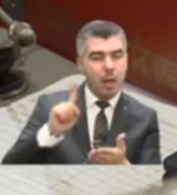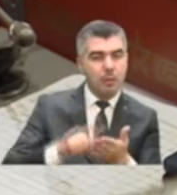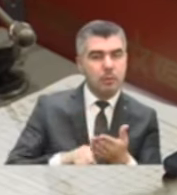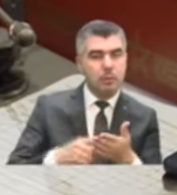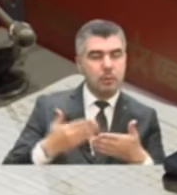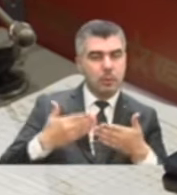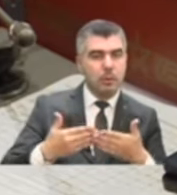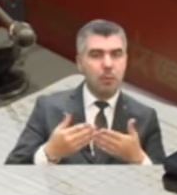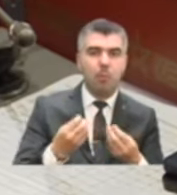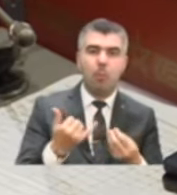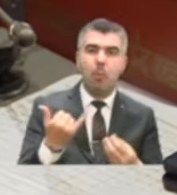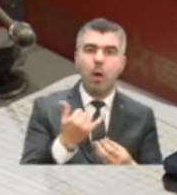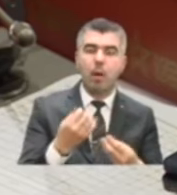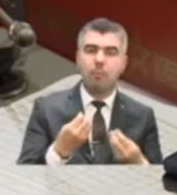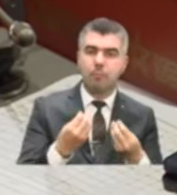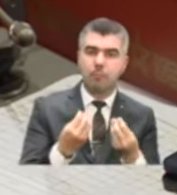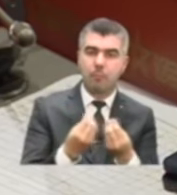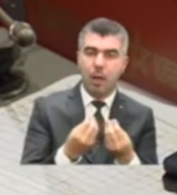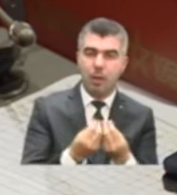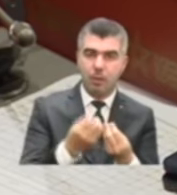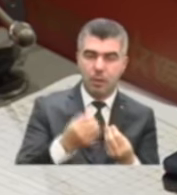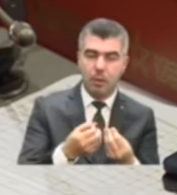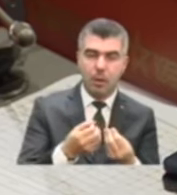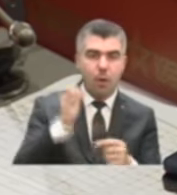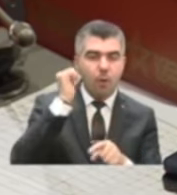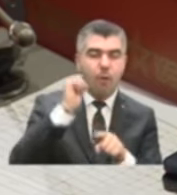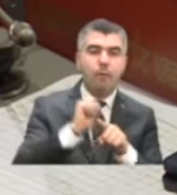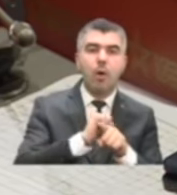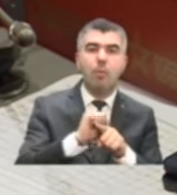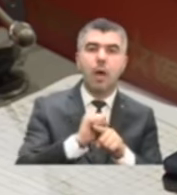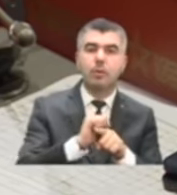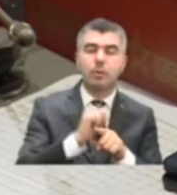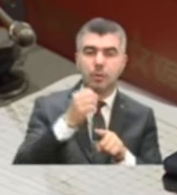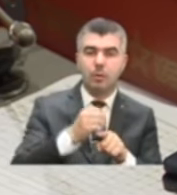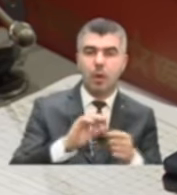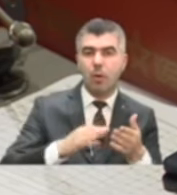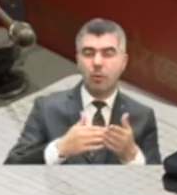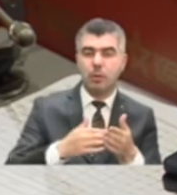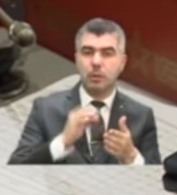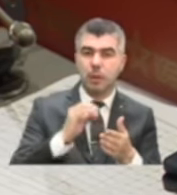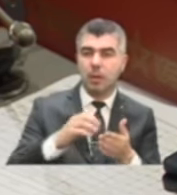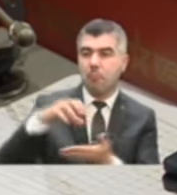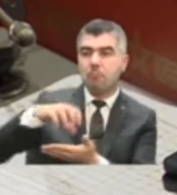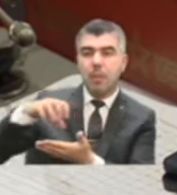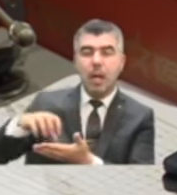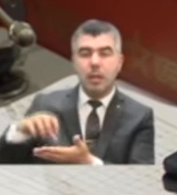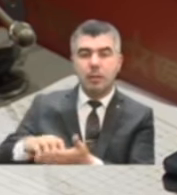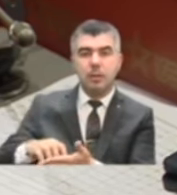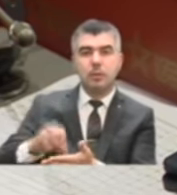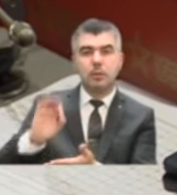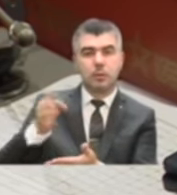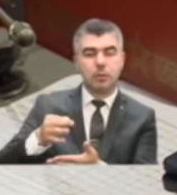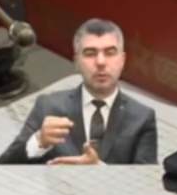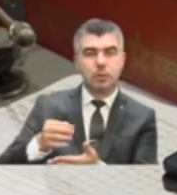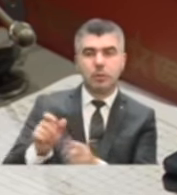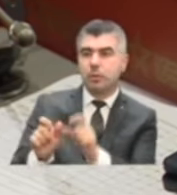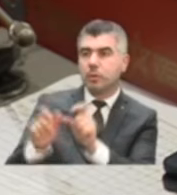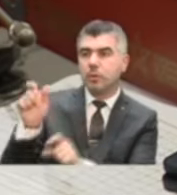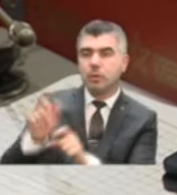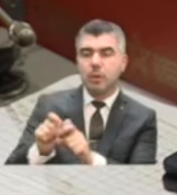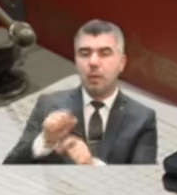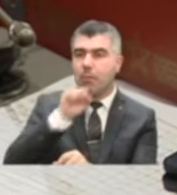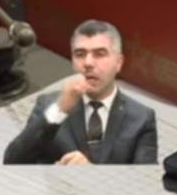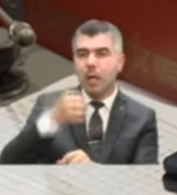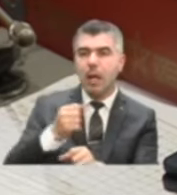سيده النائبه المحترمه هو ان يكون هناك تكوينات تتجاوب مع سوق الشغل في ديك الاقليم او المنطقه اللي معني بها داك الشاب او الشابه اللي باغي